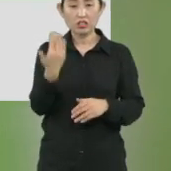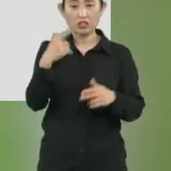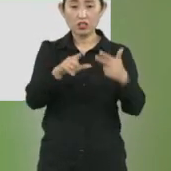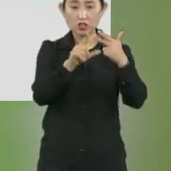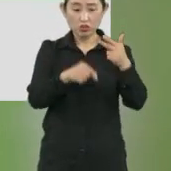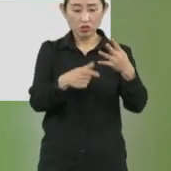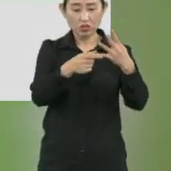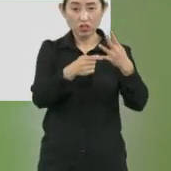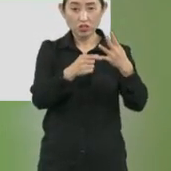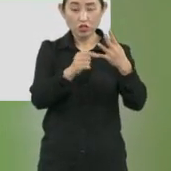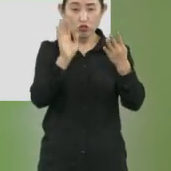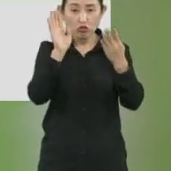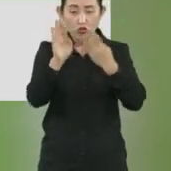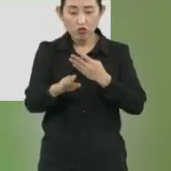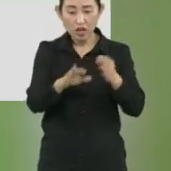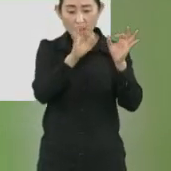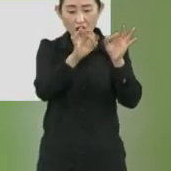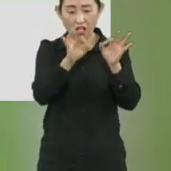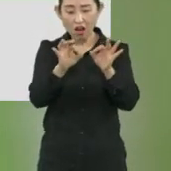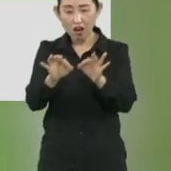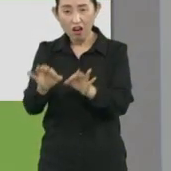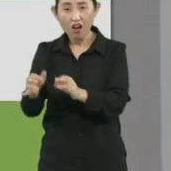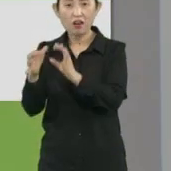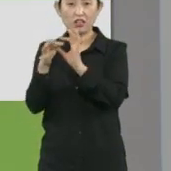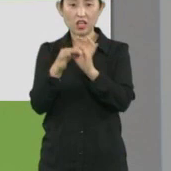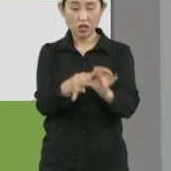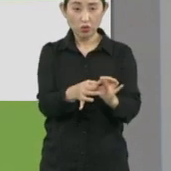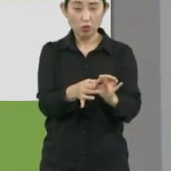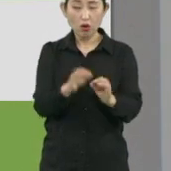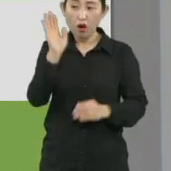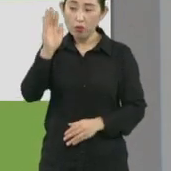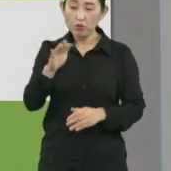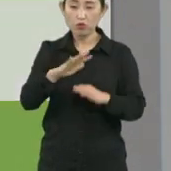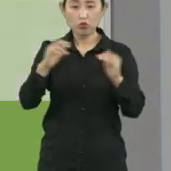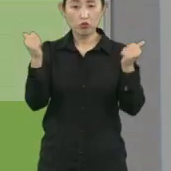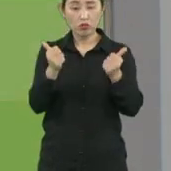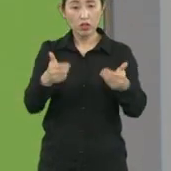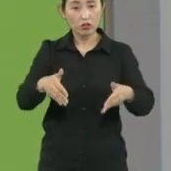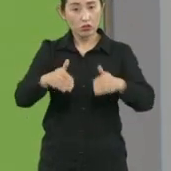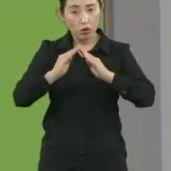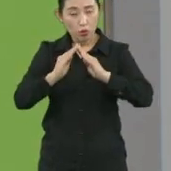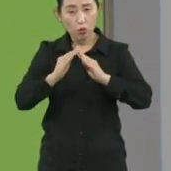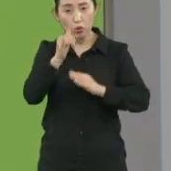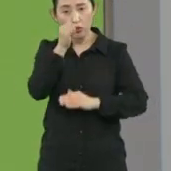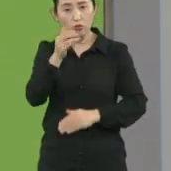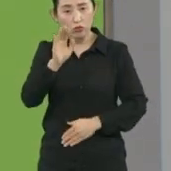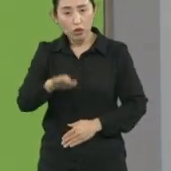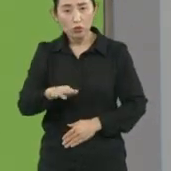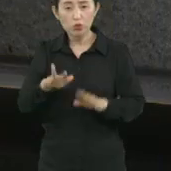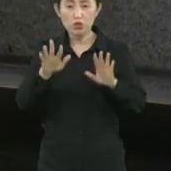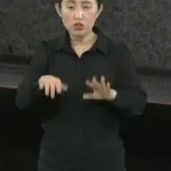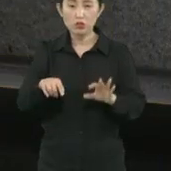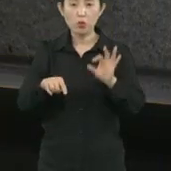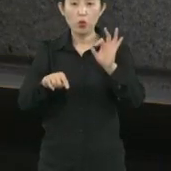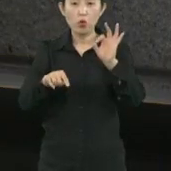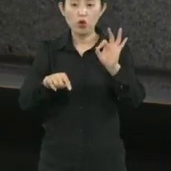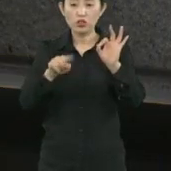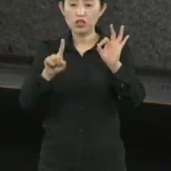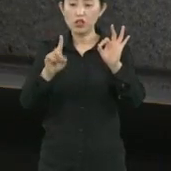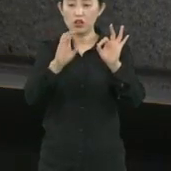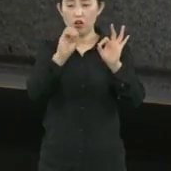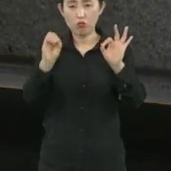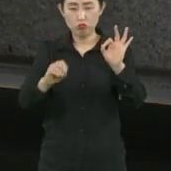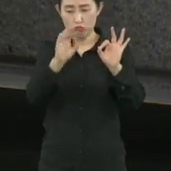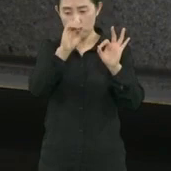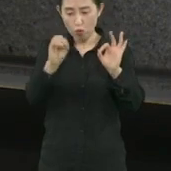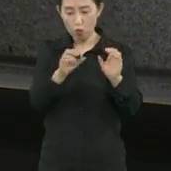7월 넷째 주부터 시작된 하락세가 국회 세종의사당 설치 호재에도 불구하고 이번 주에도 0.10% 하락하는